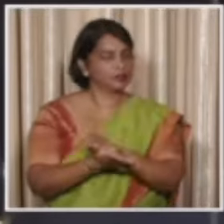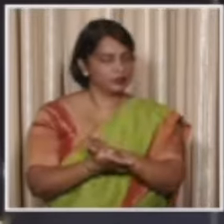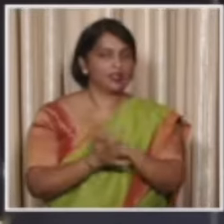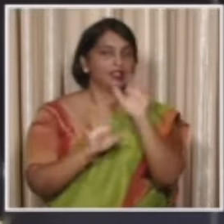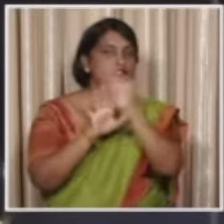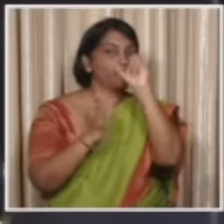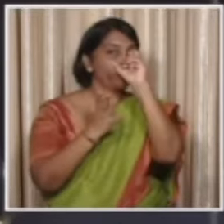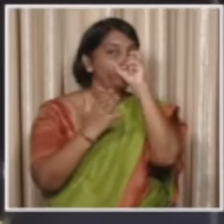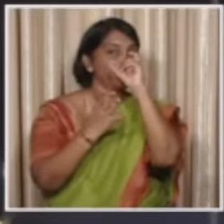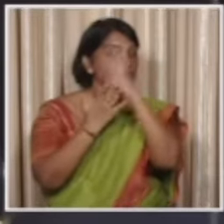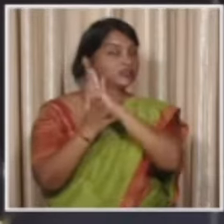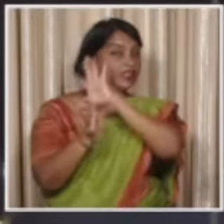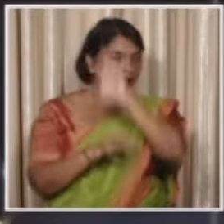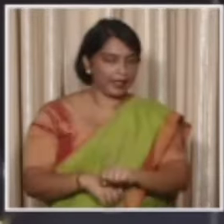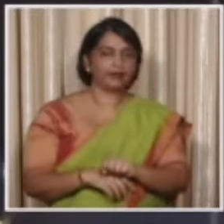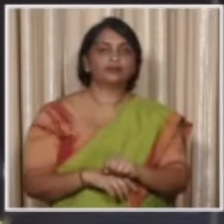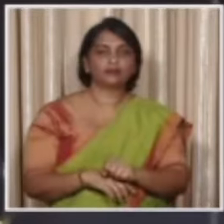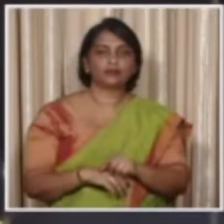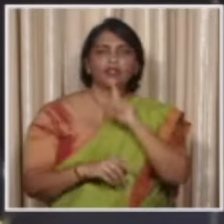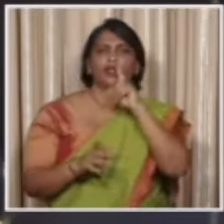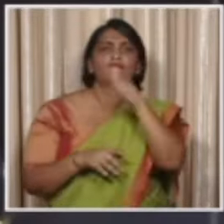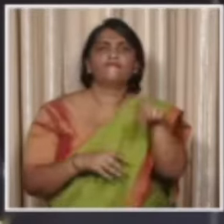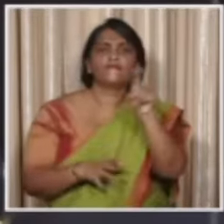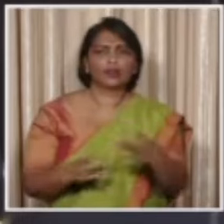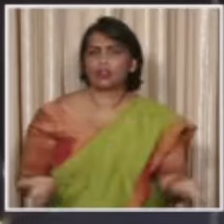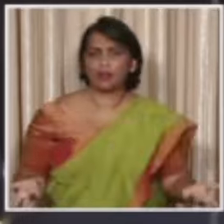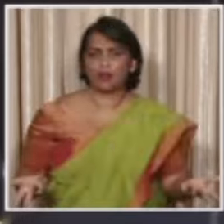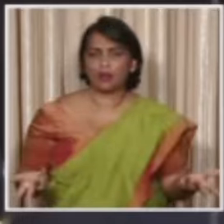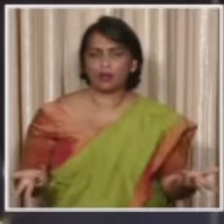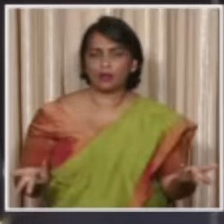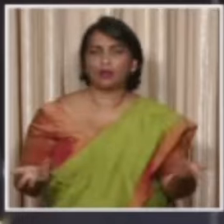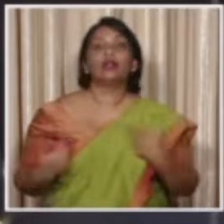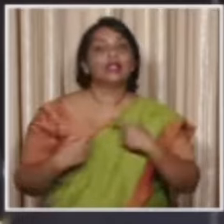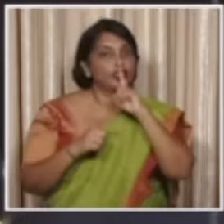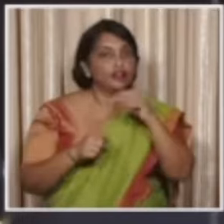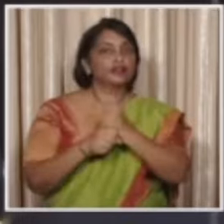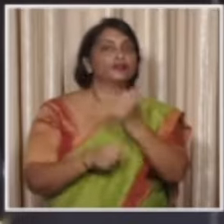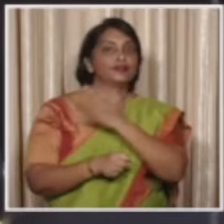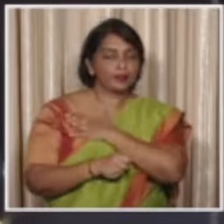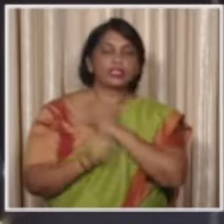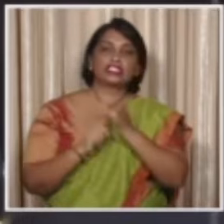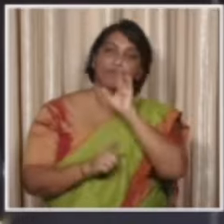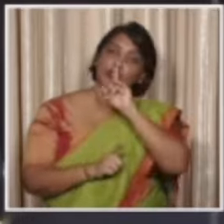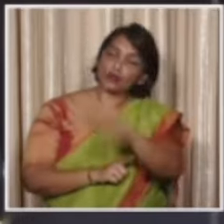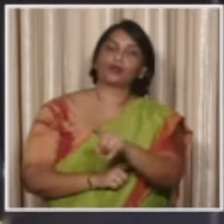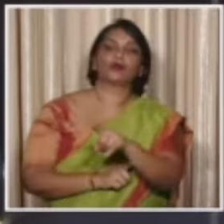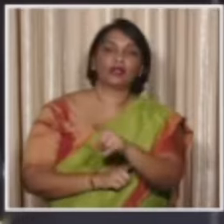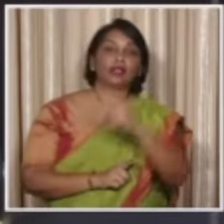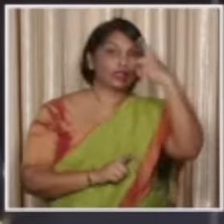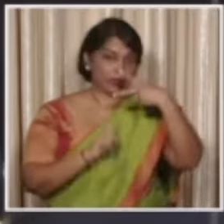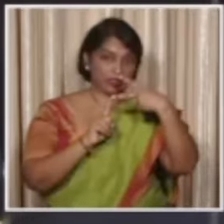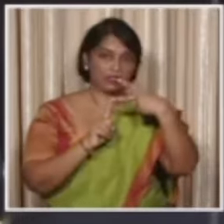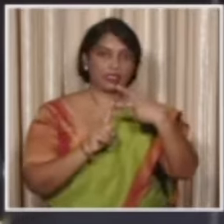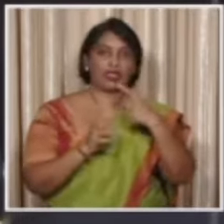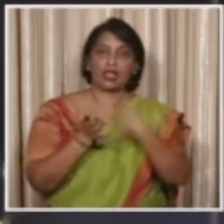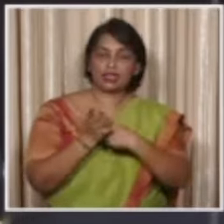19 වෙනි ව්‍යවස්ථාව ගේන්න. මොකක්ද ඒක තිබිච්ච වැරද්ද? ඒක තමයි අපි කිව්වේ ගෝඨාභය රාජපක්ෂ ජනාධිපතිවරයාට. 2,